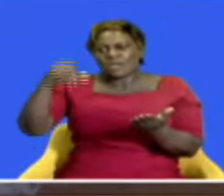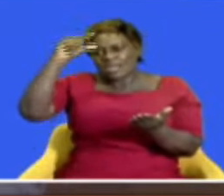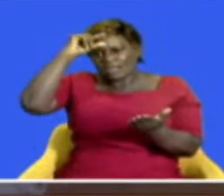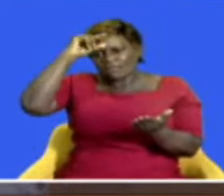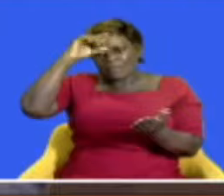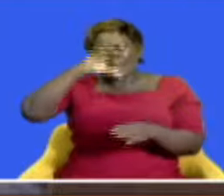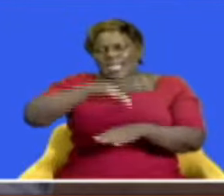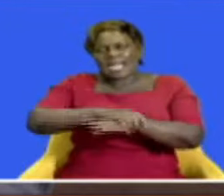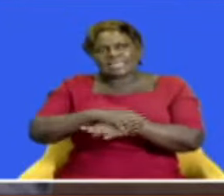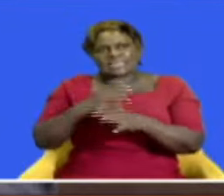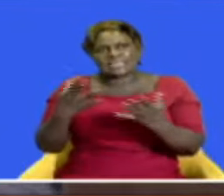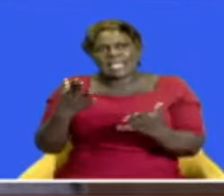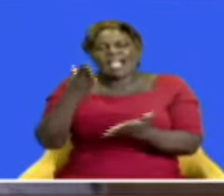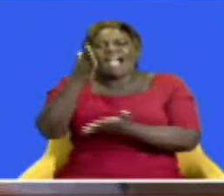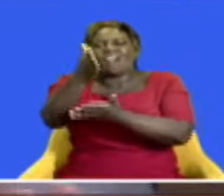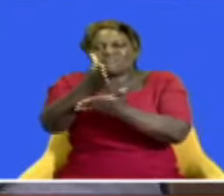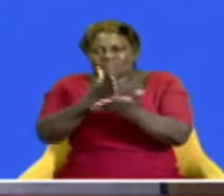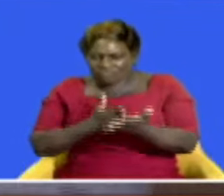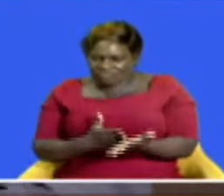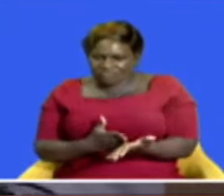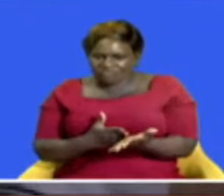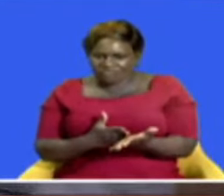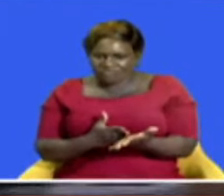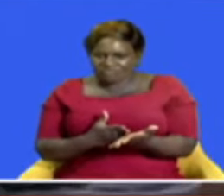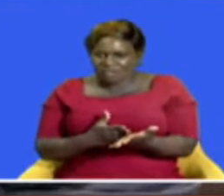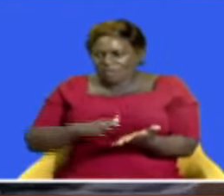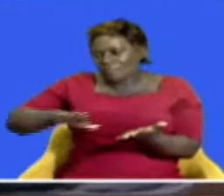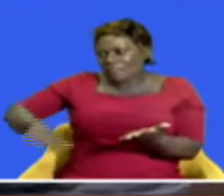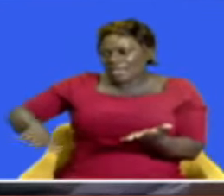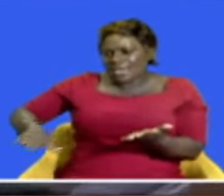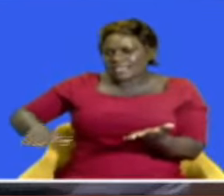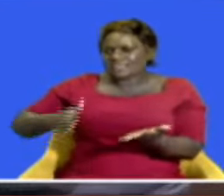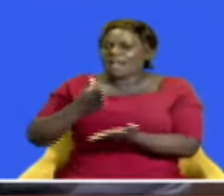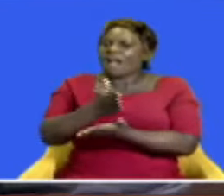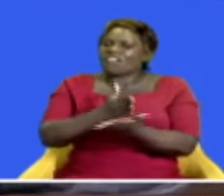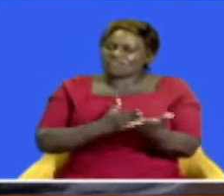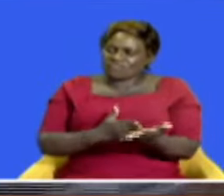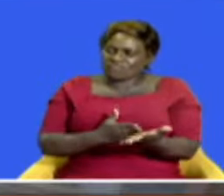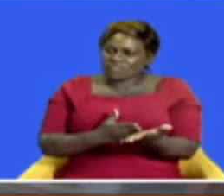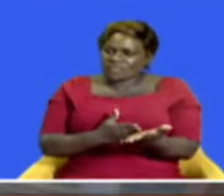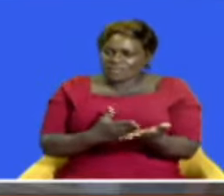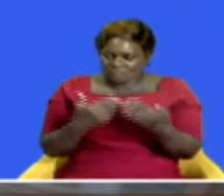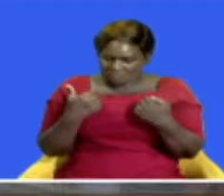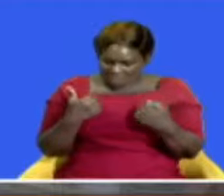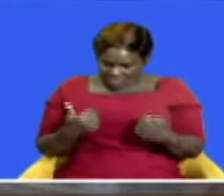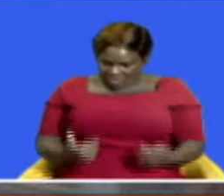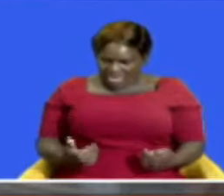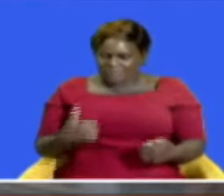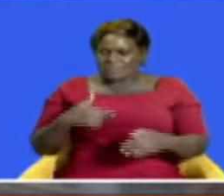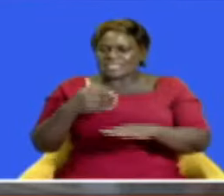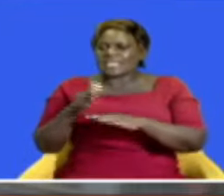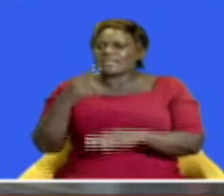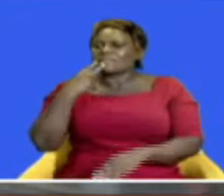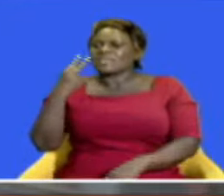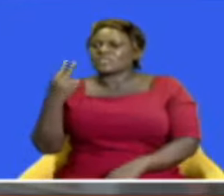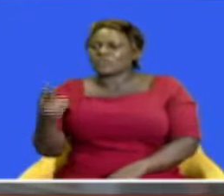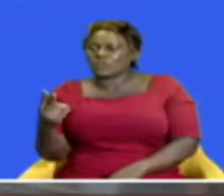imechukua yake karibu nusu, na ile ambayo umebaki nayo karibu nusu. Kwa sababu mimi nikituma hiyo